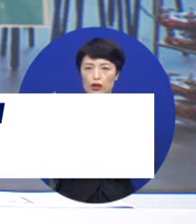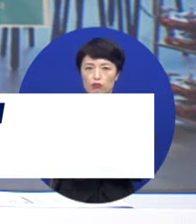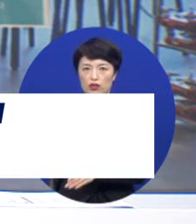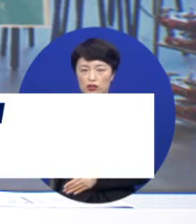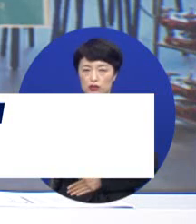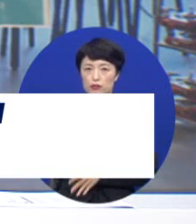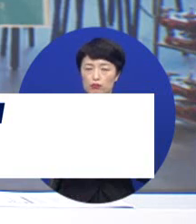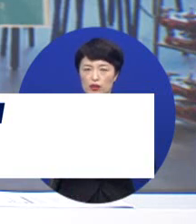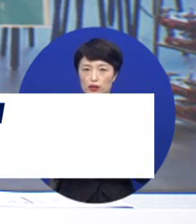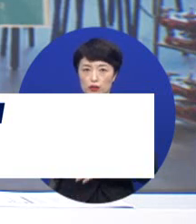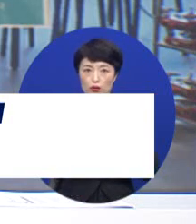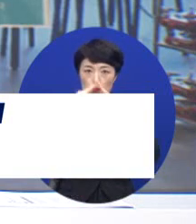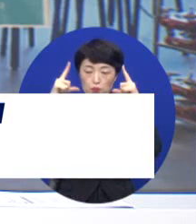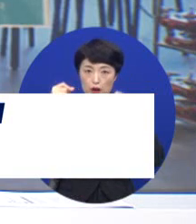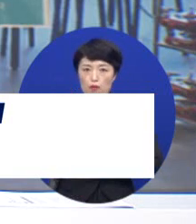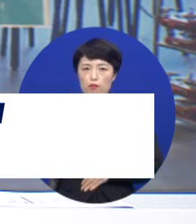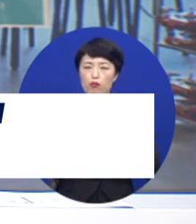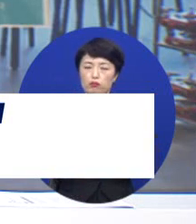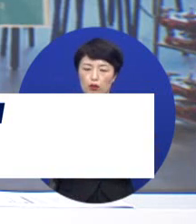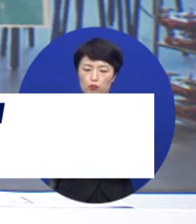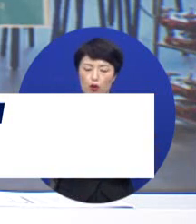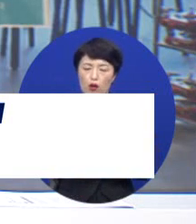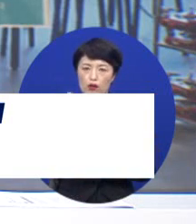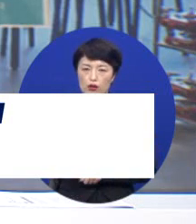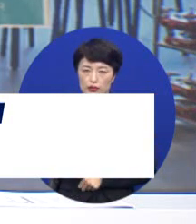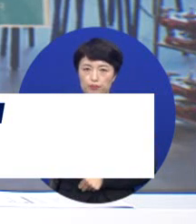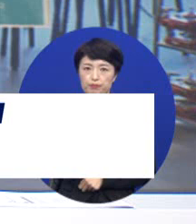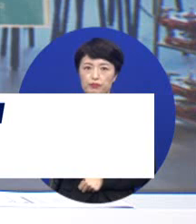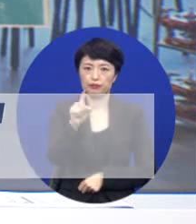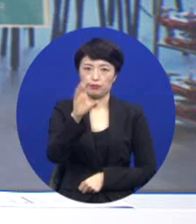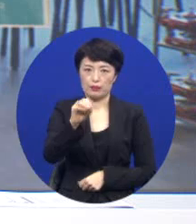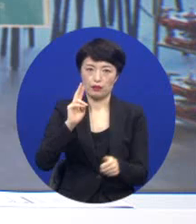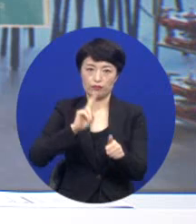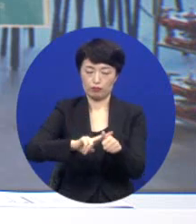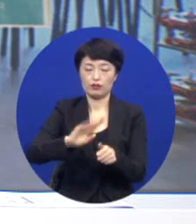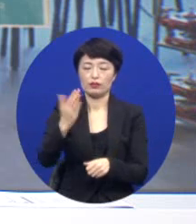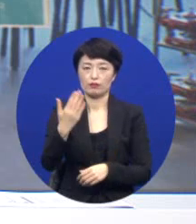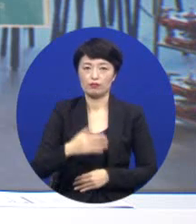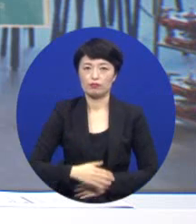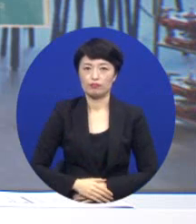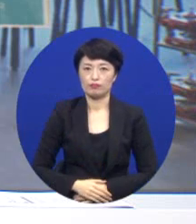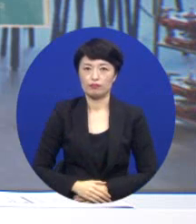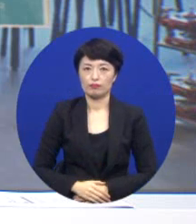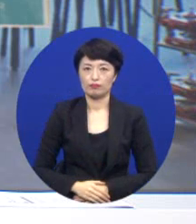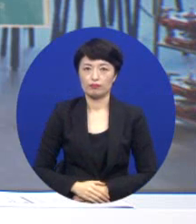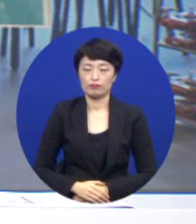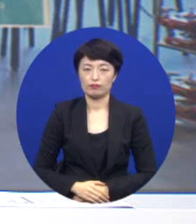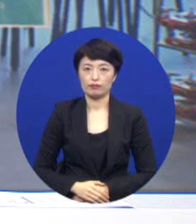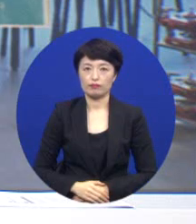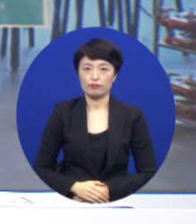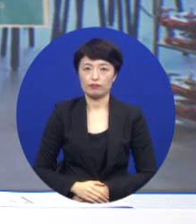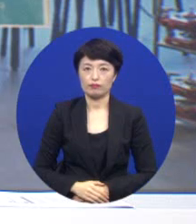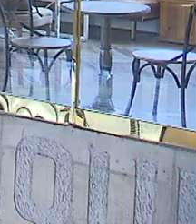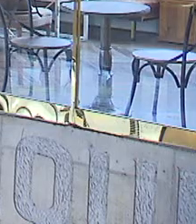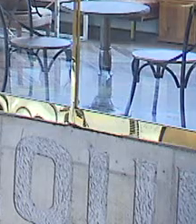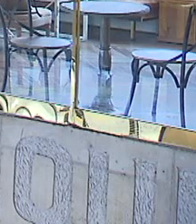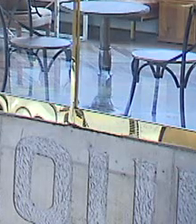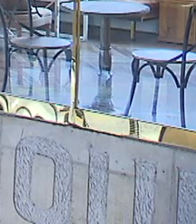마스크를 착용하지 않으면 과태료 10만 원이 부과됩니다. 김찬영 기자입니다.